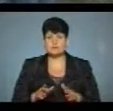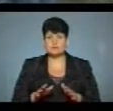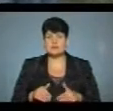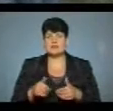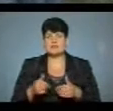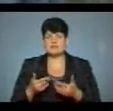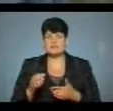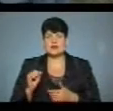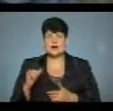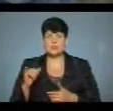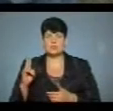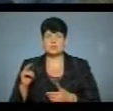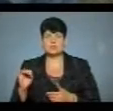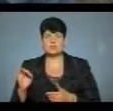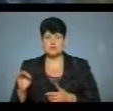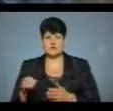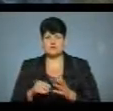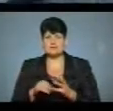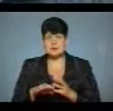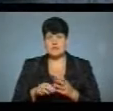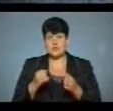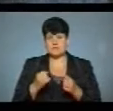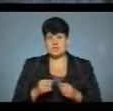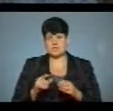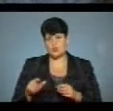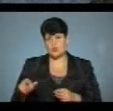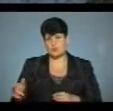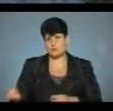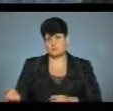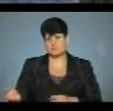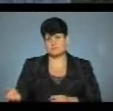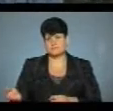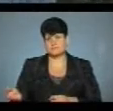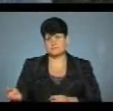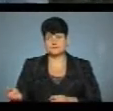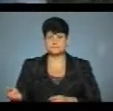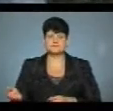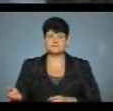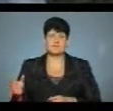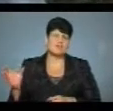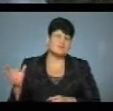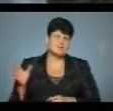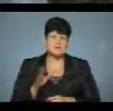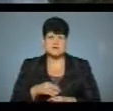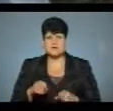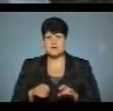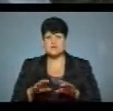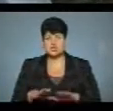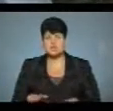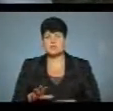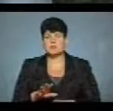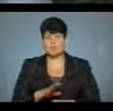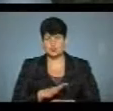передавати на аукціон землю, яка обтяжена людьми. Всі рішення були